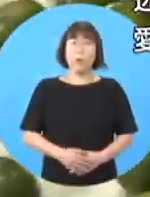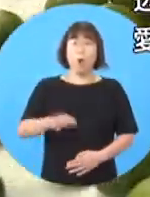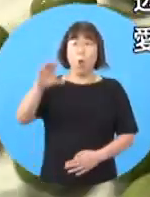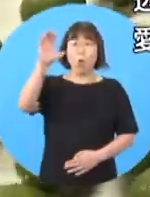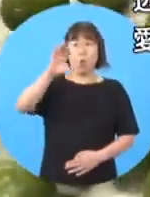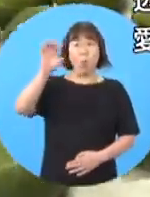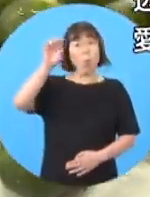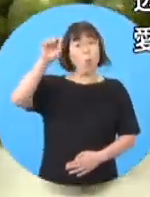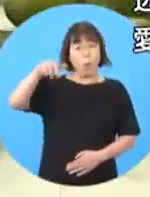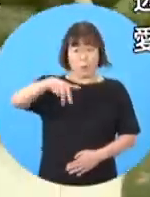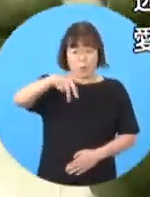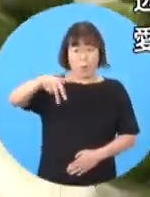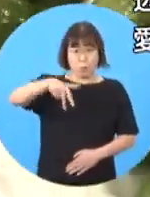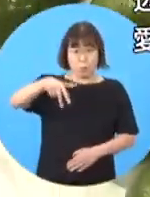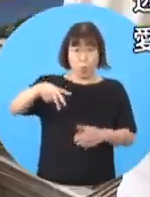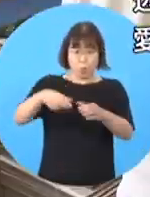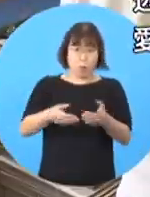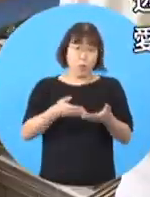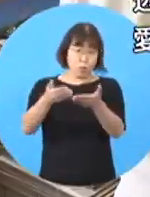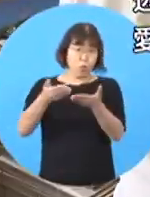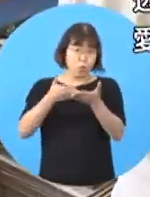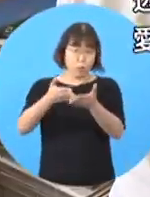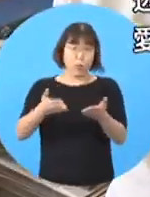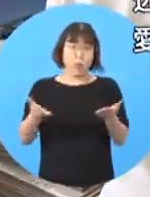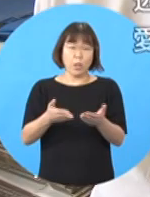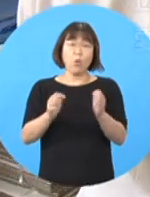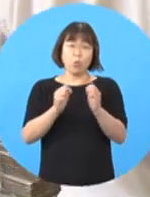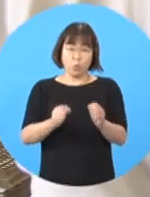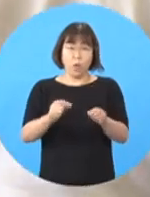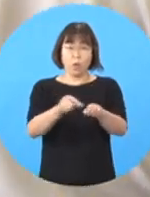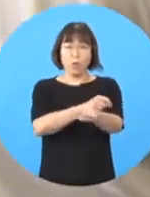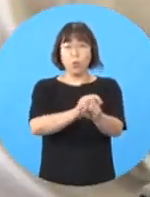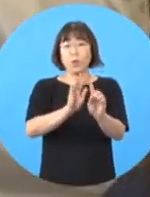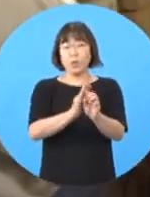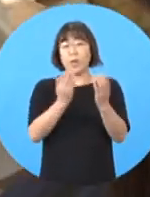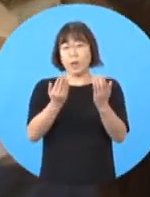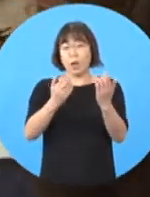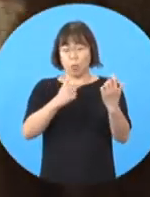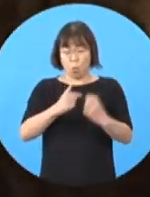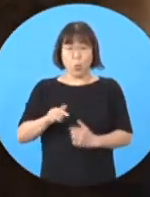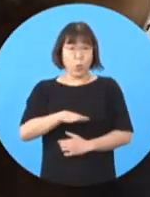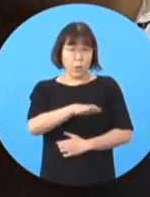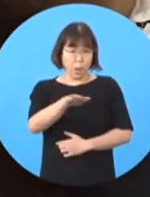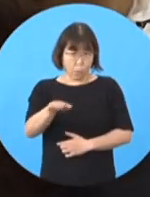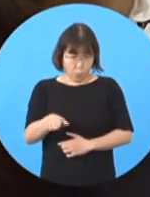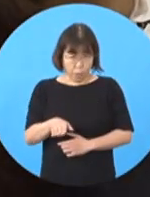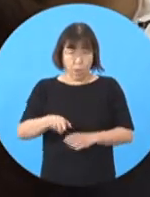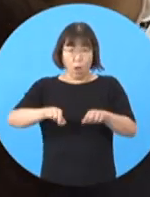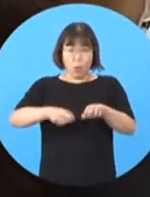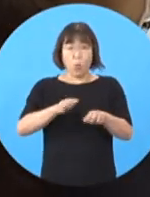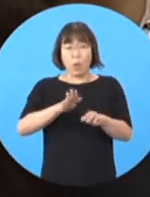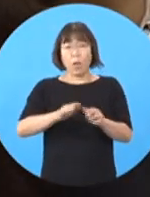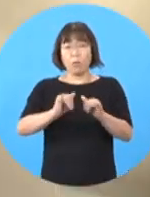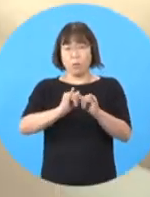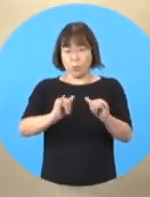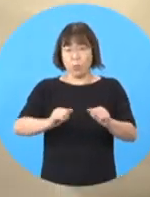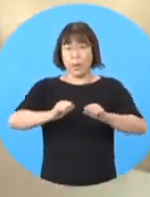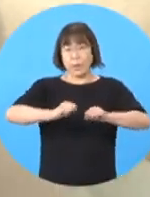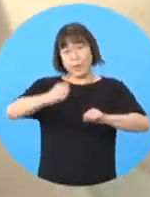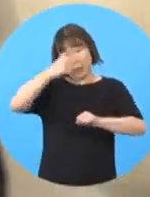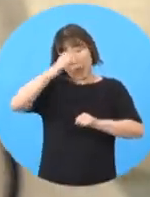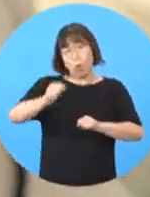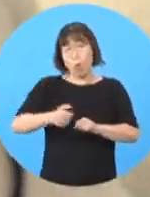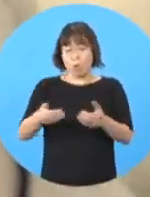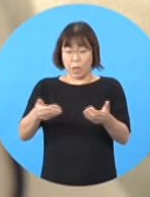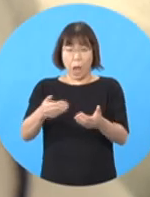ヨーロッパ向けのすだちの出荷作業を行うのは特別支援学校の生徒たち。障害のある人が生きがいを